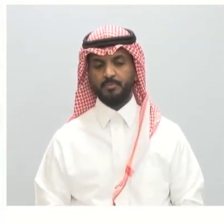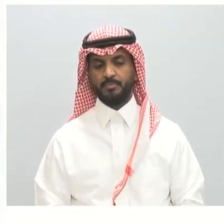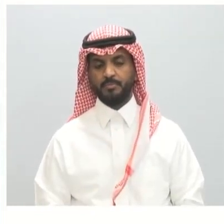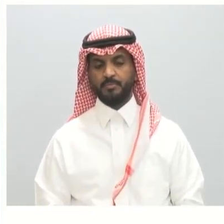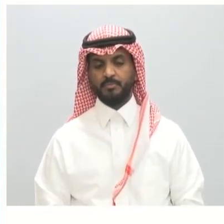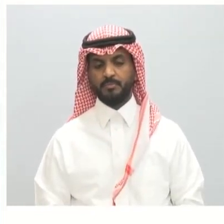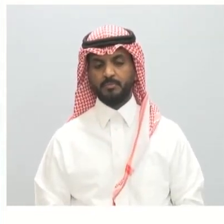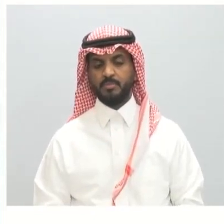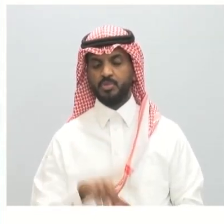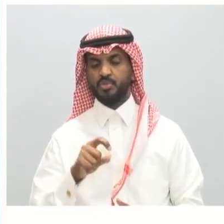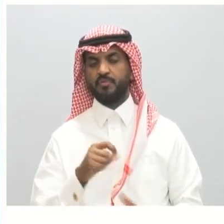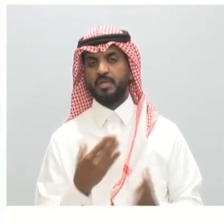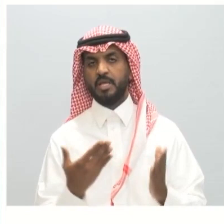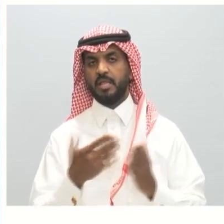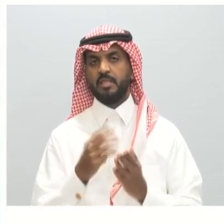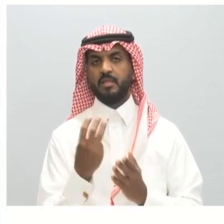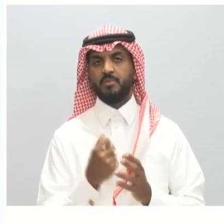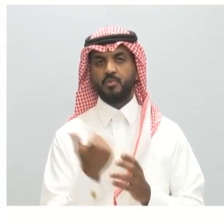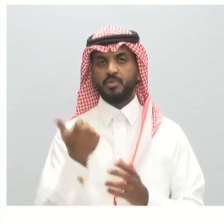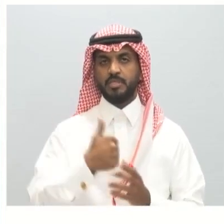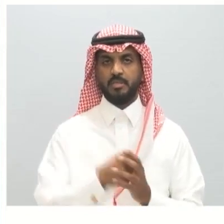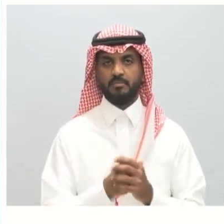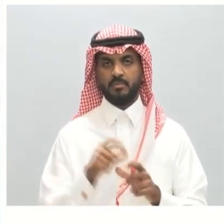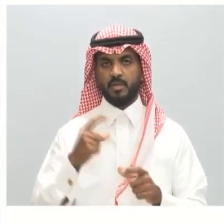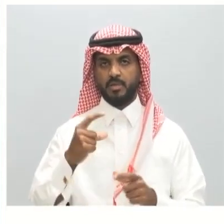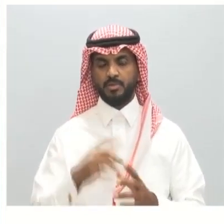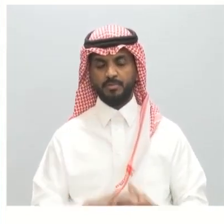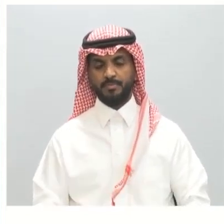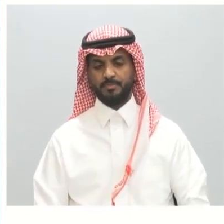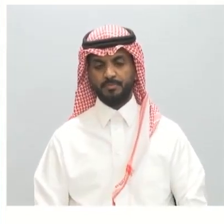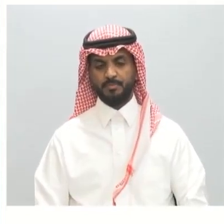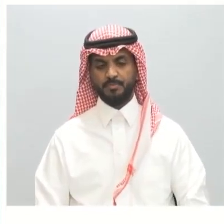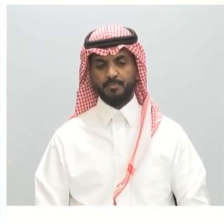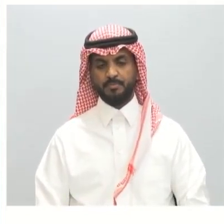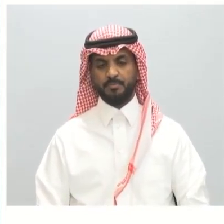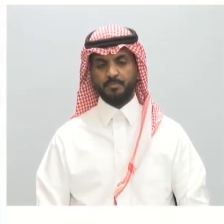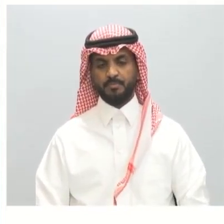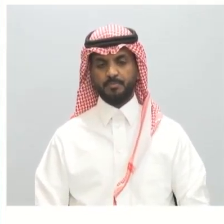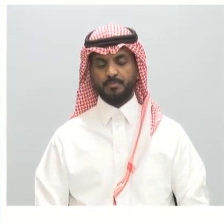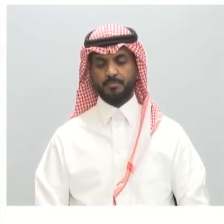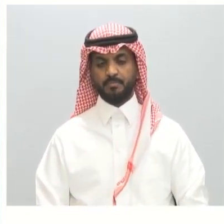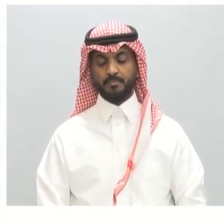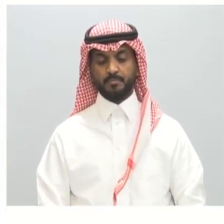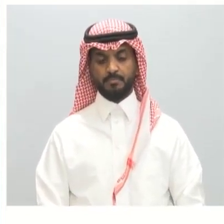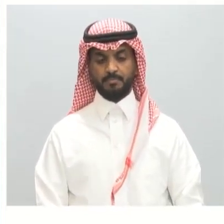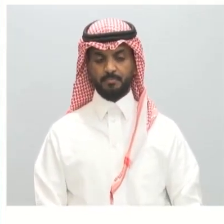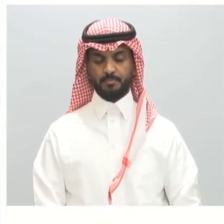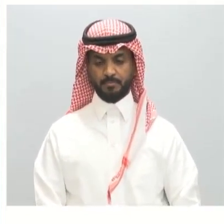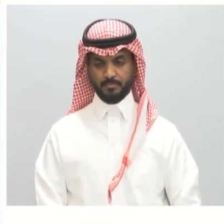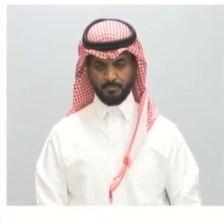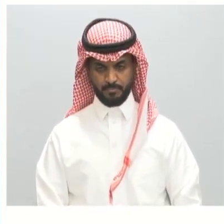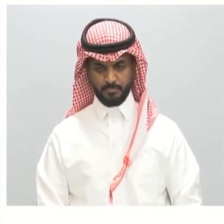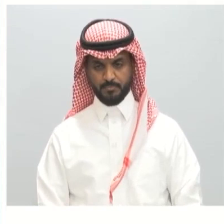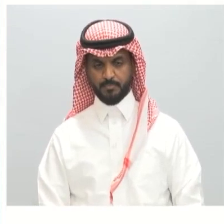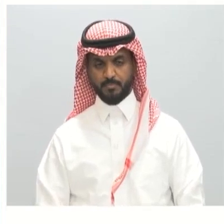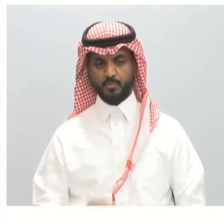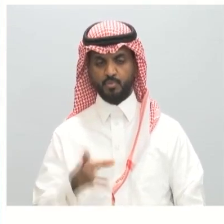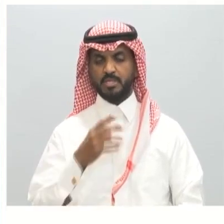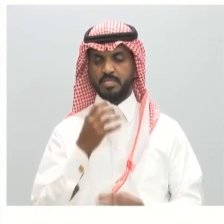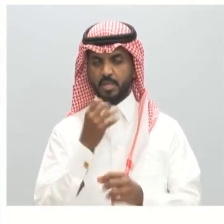وصلت الى 360 درجه ثم سيتوقف